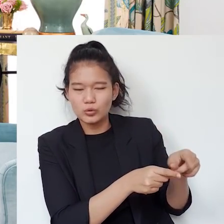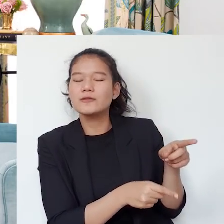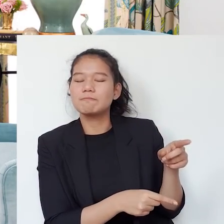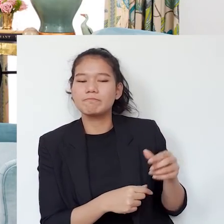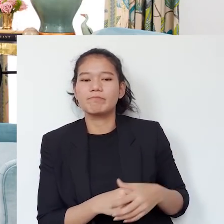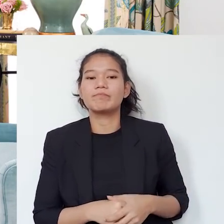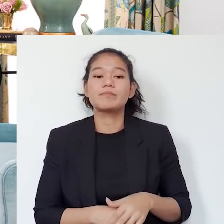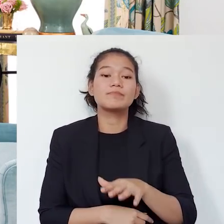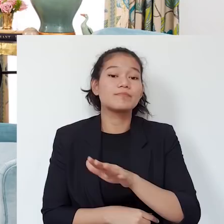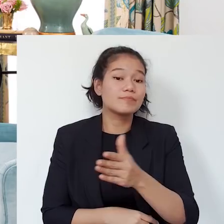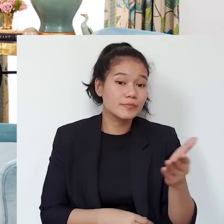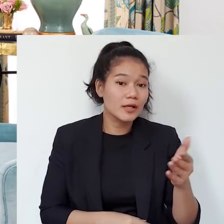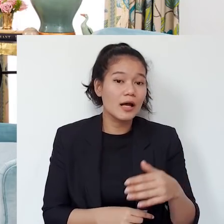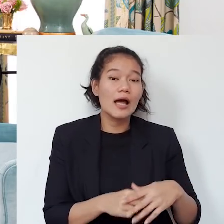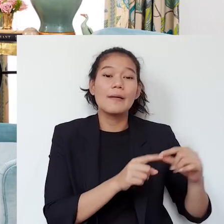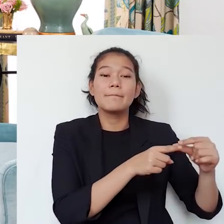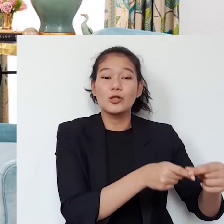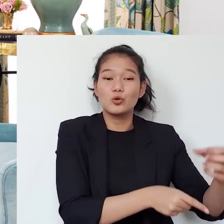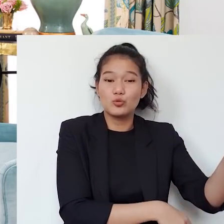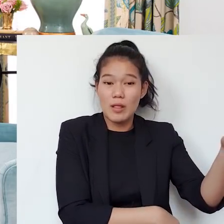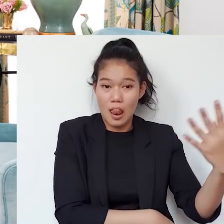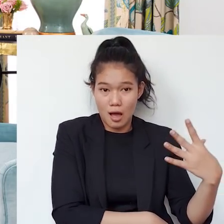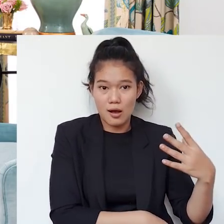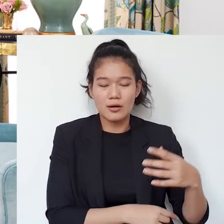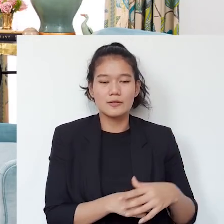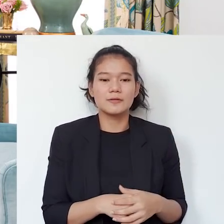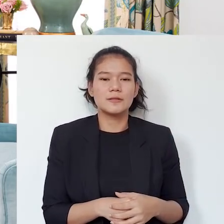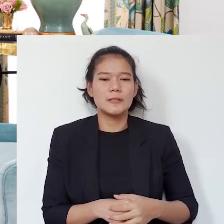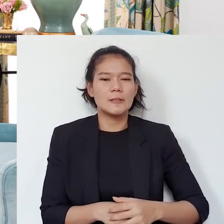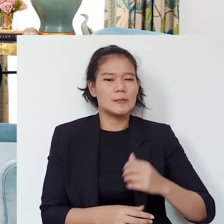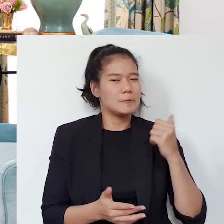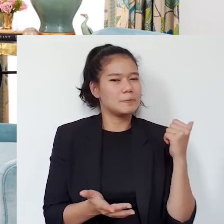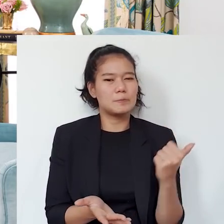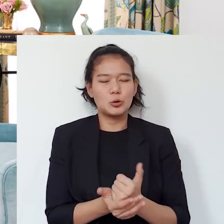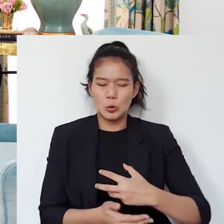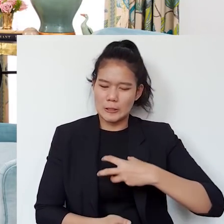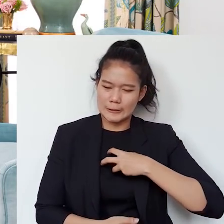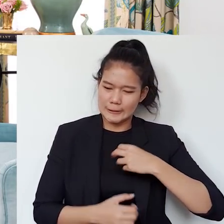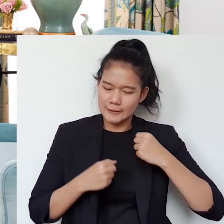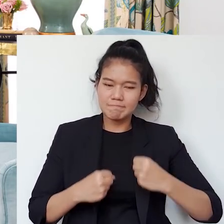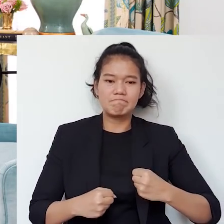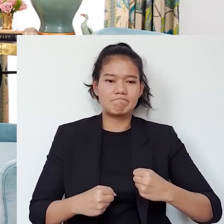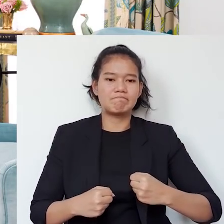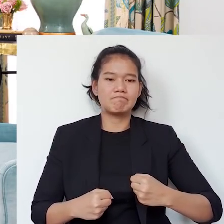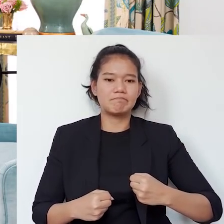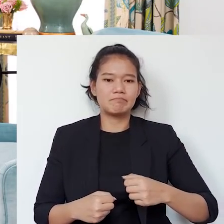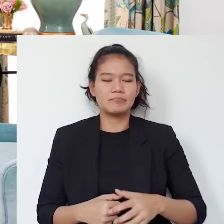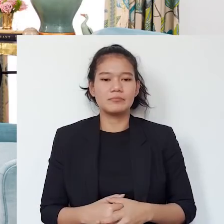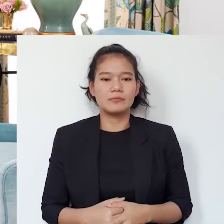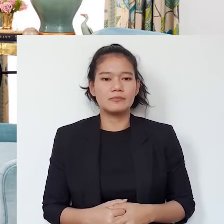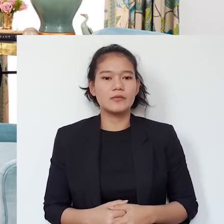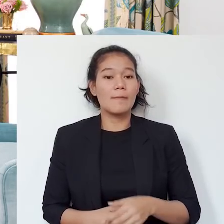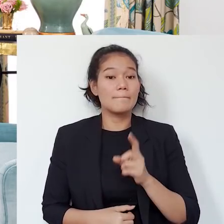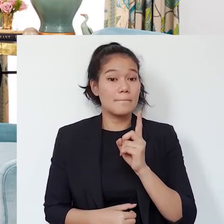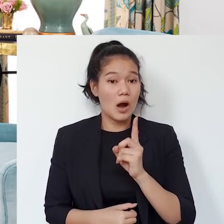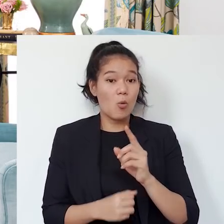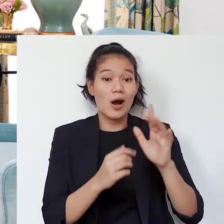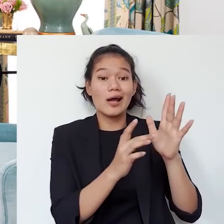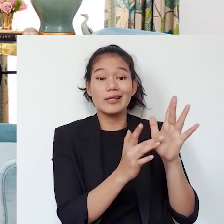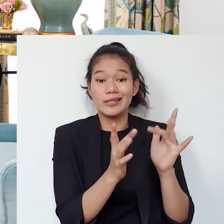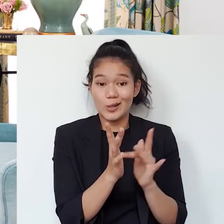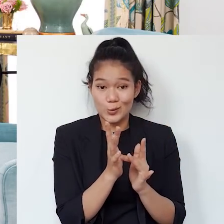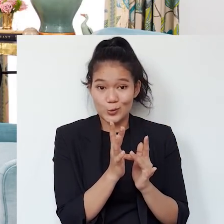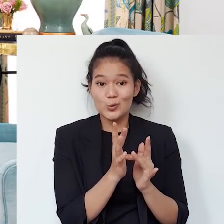Saudara-saudara, Petrus mengatakan dengan penuh keyakinan bahwa